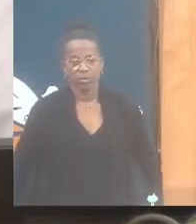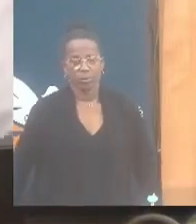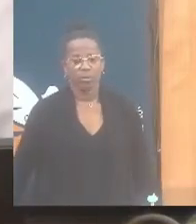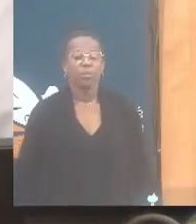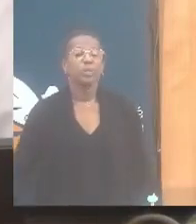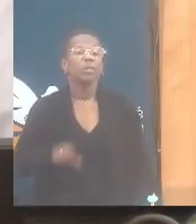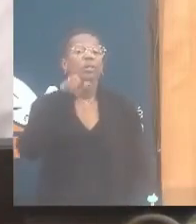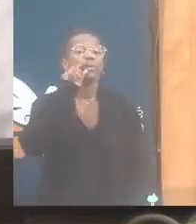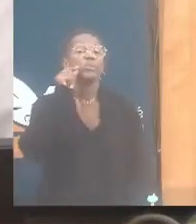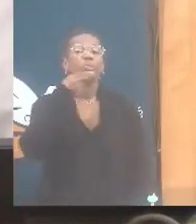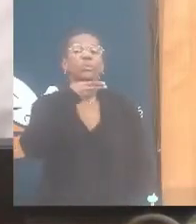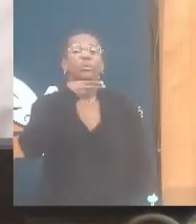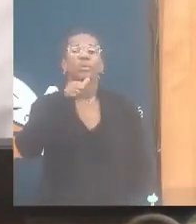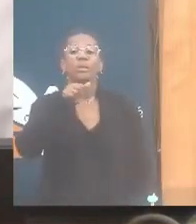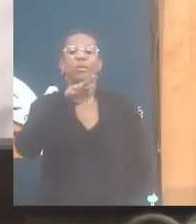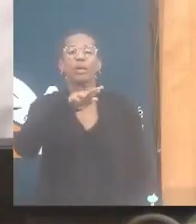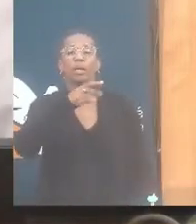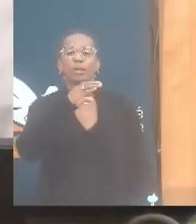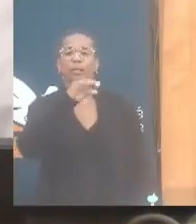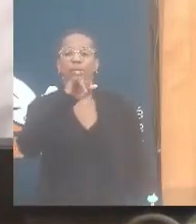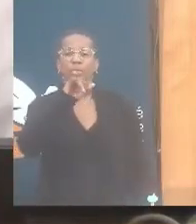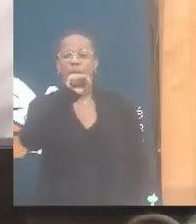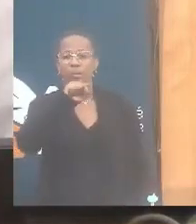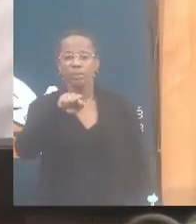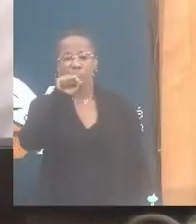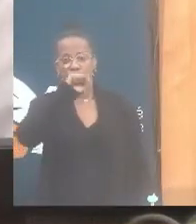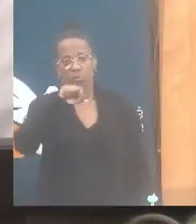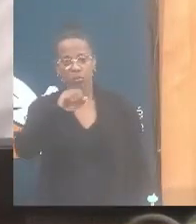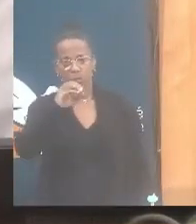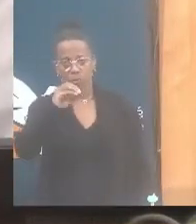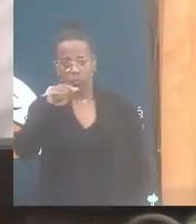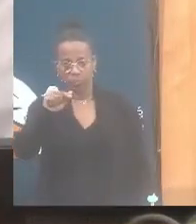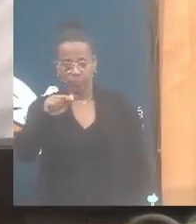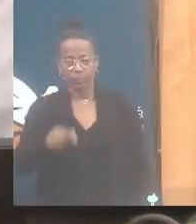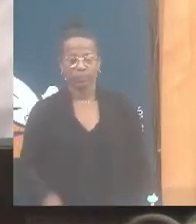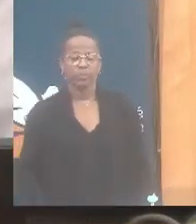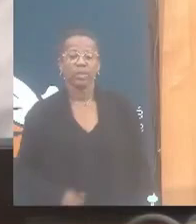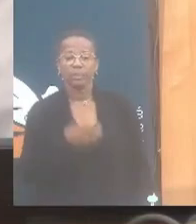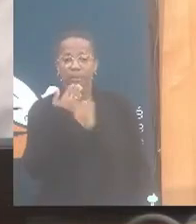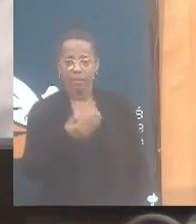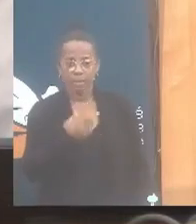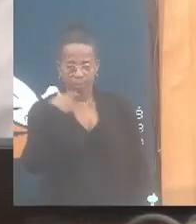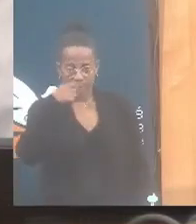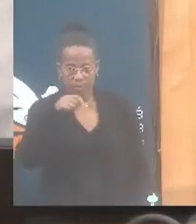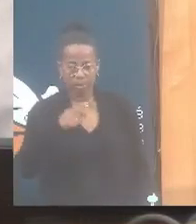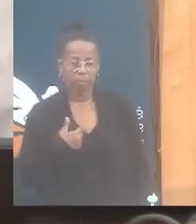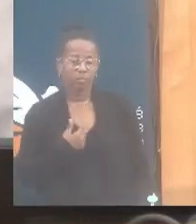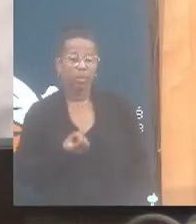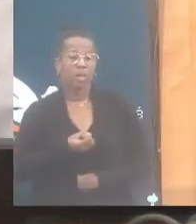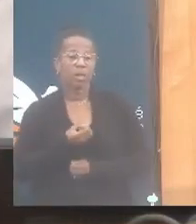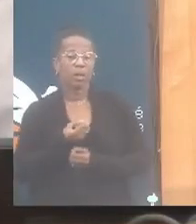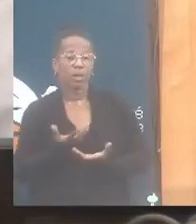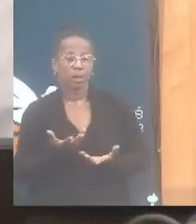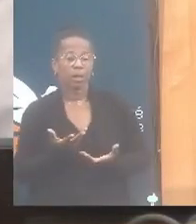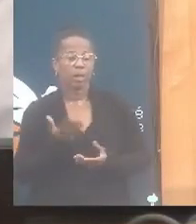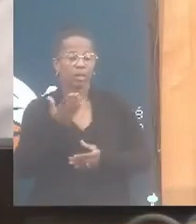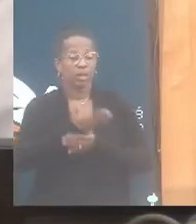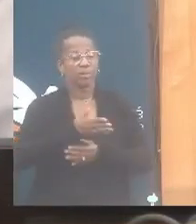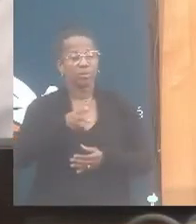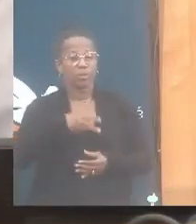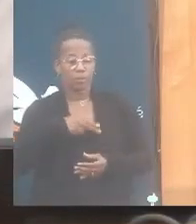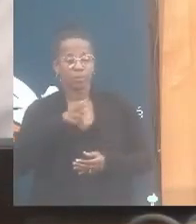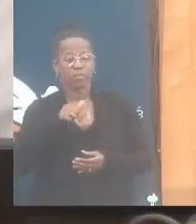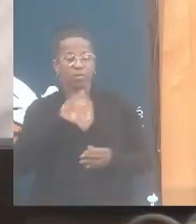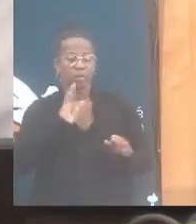Monsieur Narciso. Merci, Président. Alors, moi, mon intervention, je vais quand même